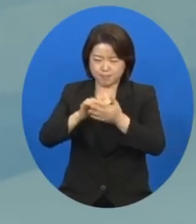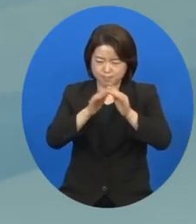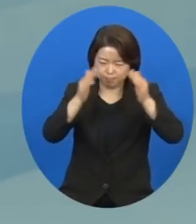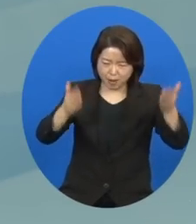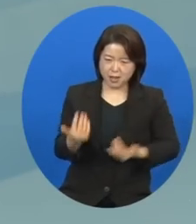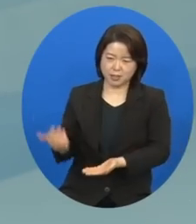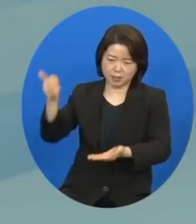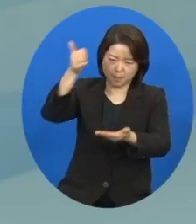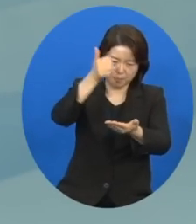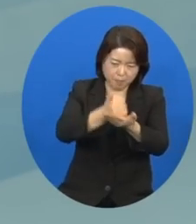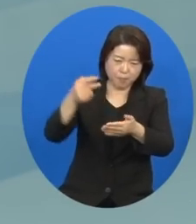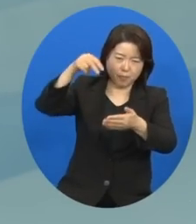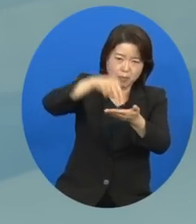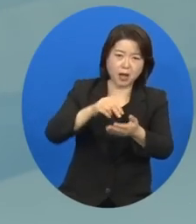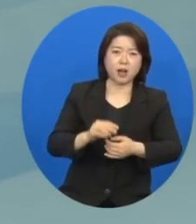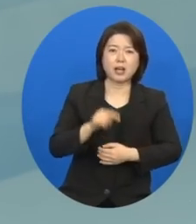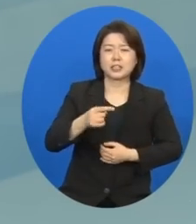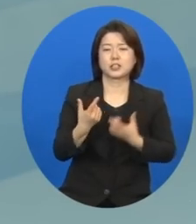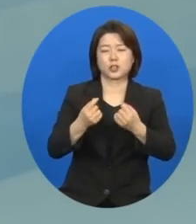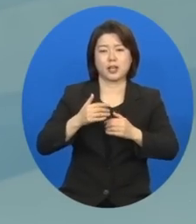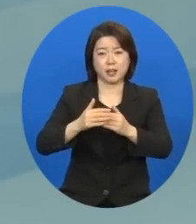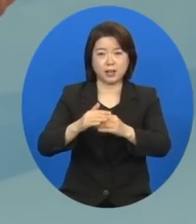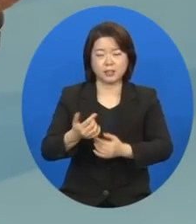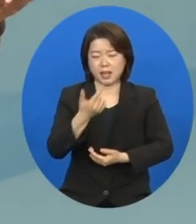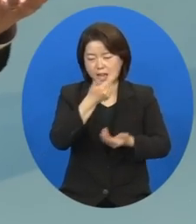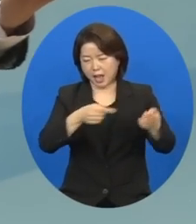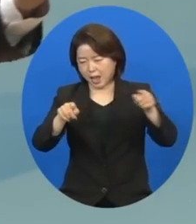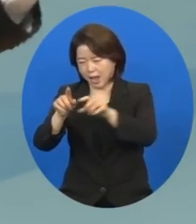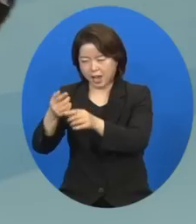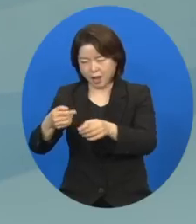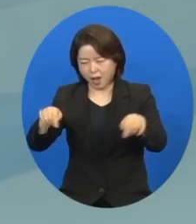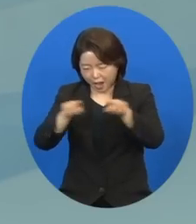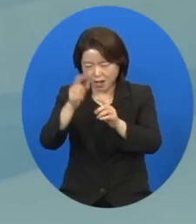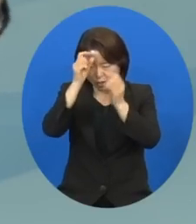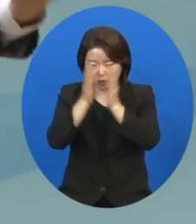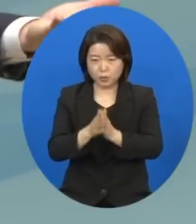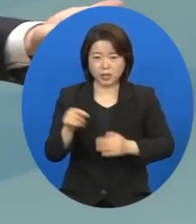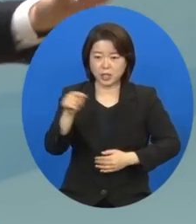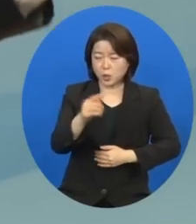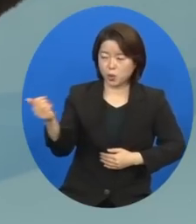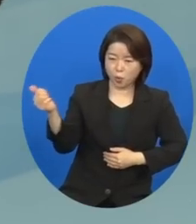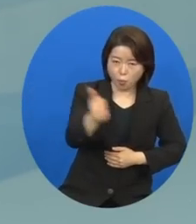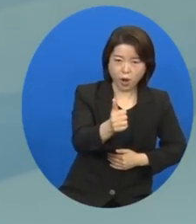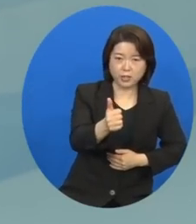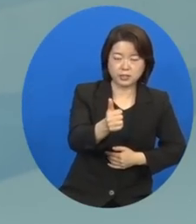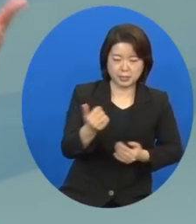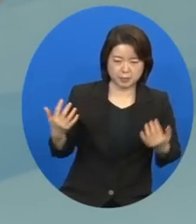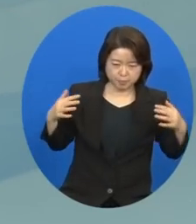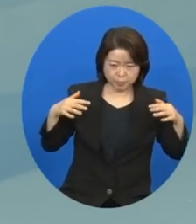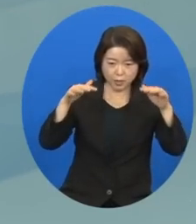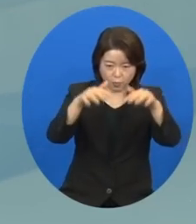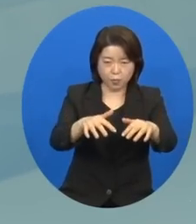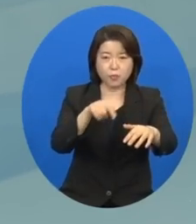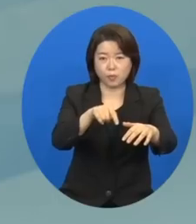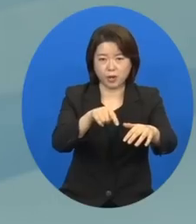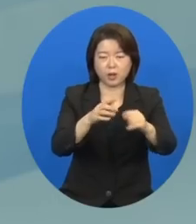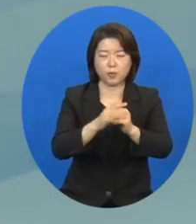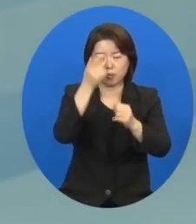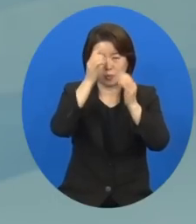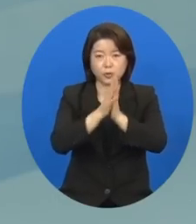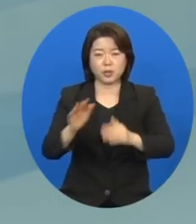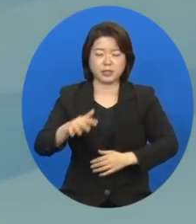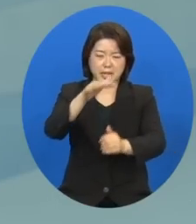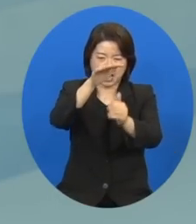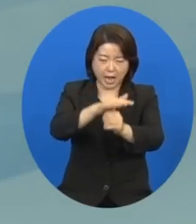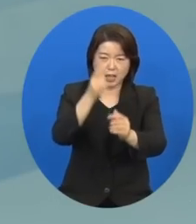위에 서겠습니다. 우리 그렇게 나갈 때 우리 함께 기도할 텐데요, 우리 위로 나오셔서, 우리 강대장으로 나와서 기도하시고, 또 오늘 안수기도